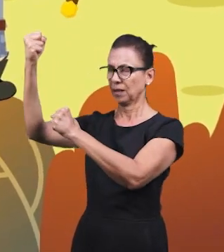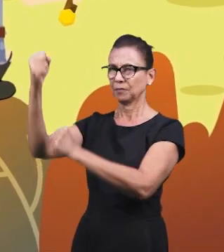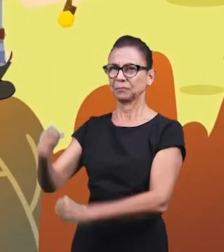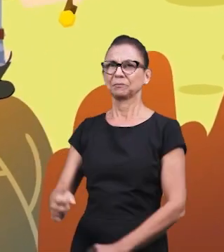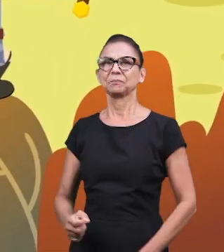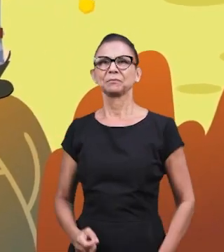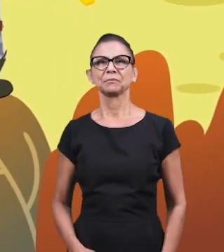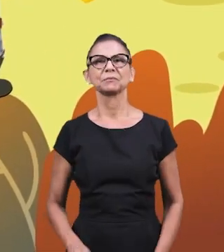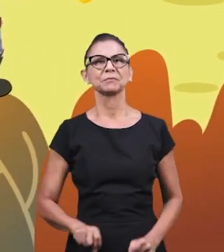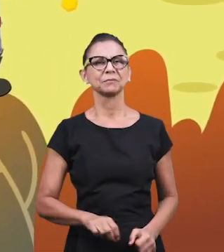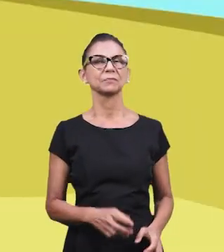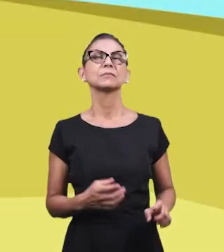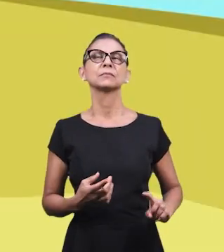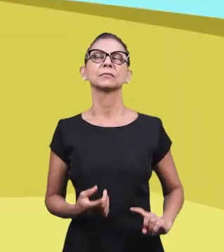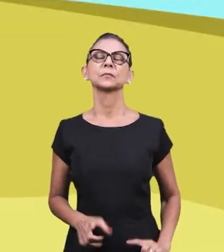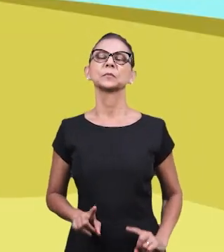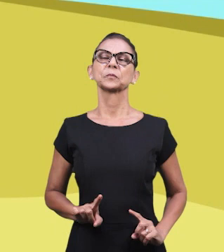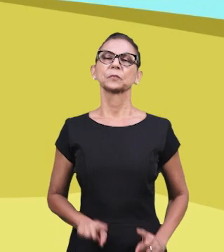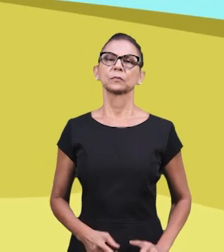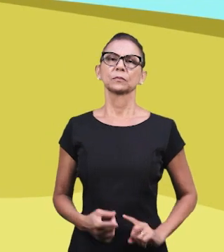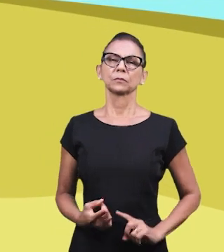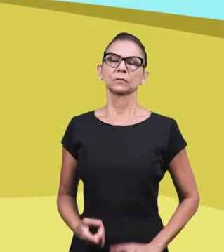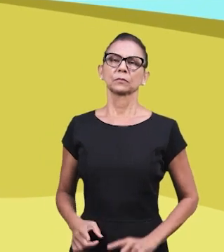силу его